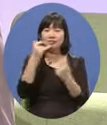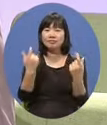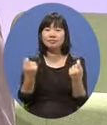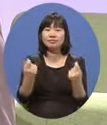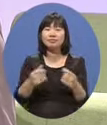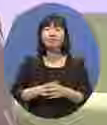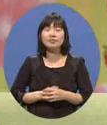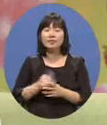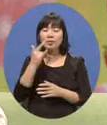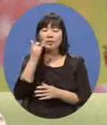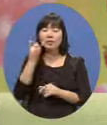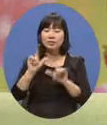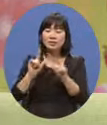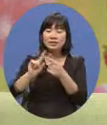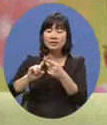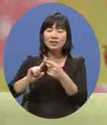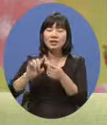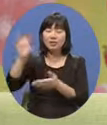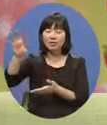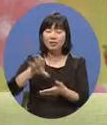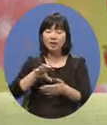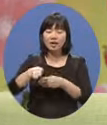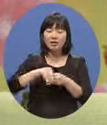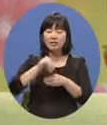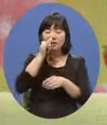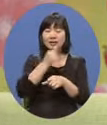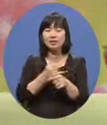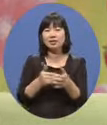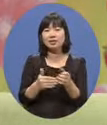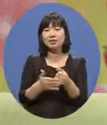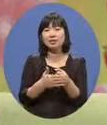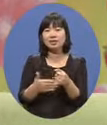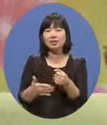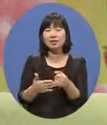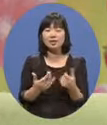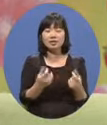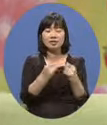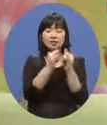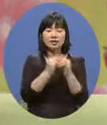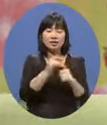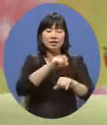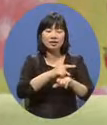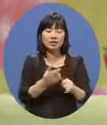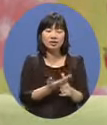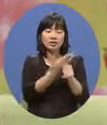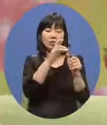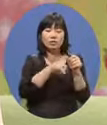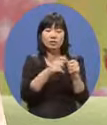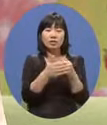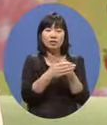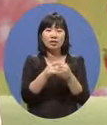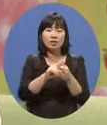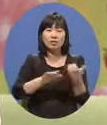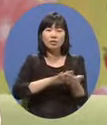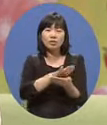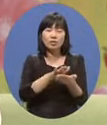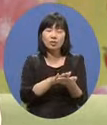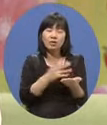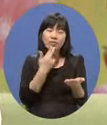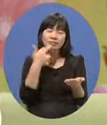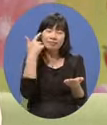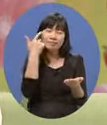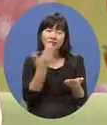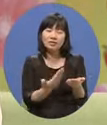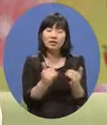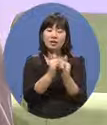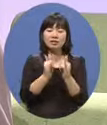이제 생각이 맞아요. 돼요. 엄마 아빠의 모습을 그대로 아이들은 그럼요. 흡수하니까. 네. 네, 선생님, 그러면 그런 사회성을 키워주기 위해서 어떤 놀이 같은 건